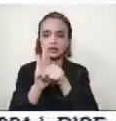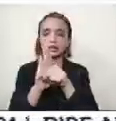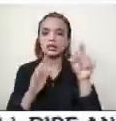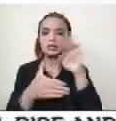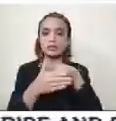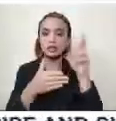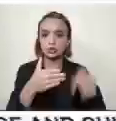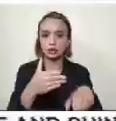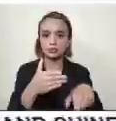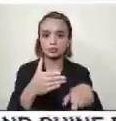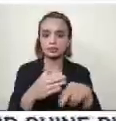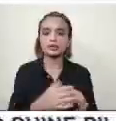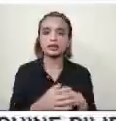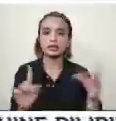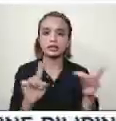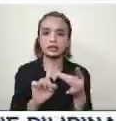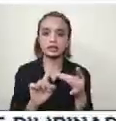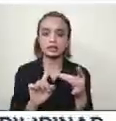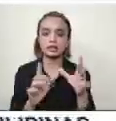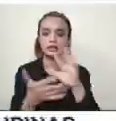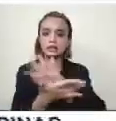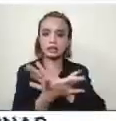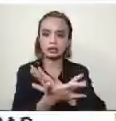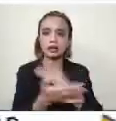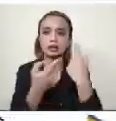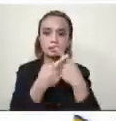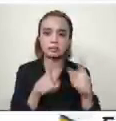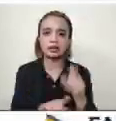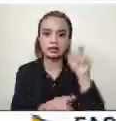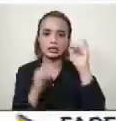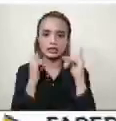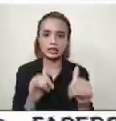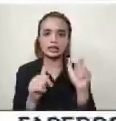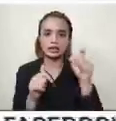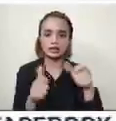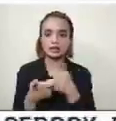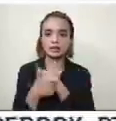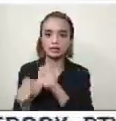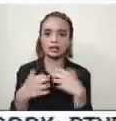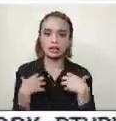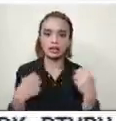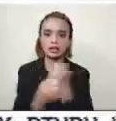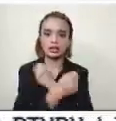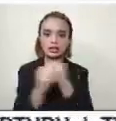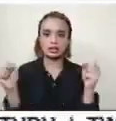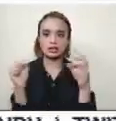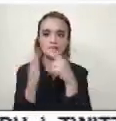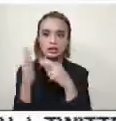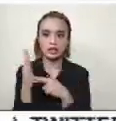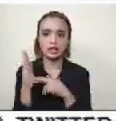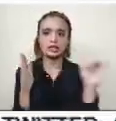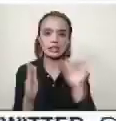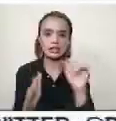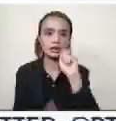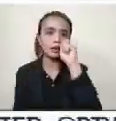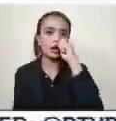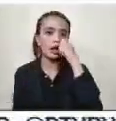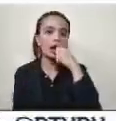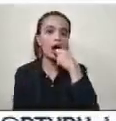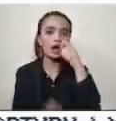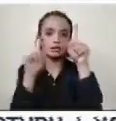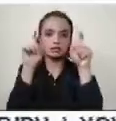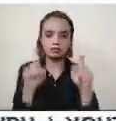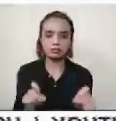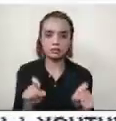1,883,088 dadahawaan ng sakit simula nang magyari ang pandemya. Nakapagtala rin ang Department of Health ng